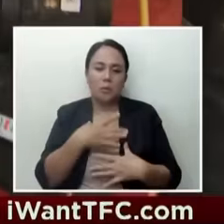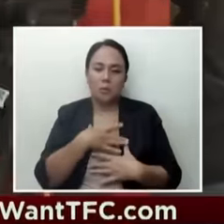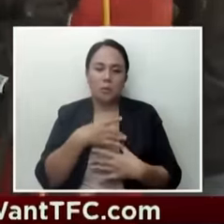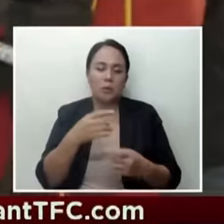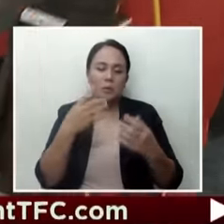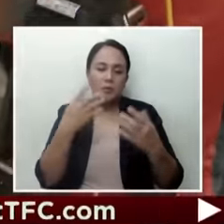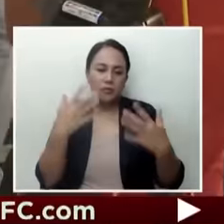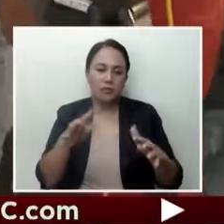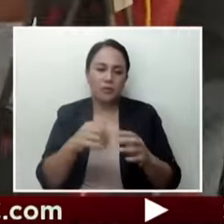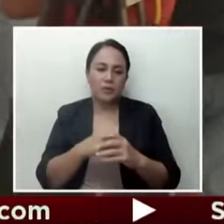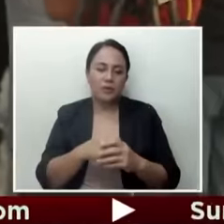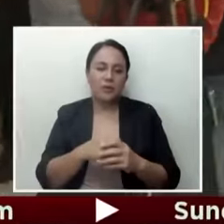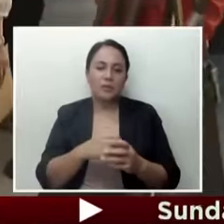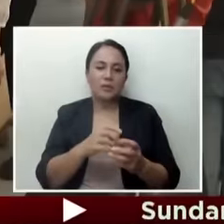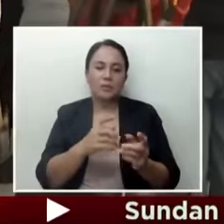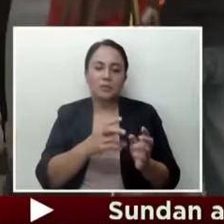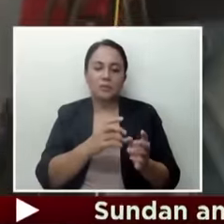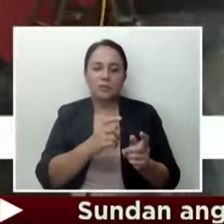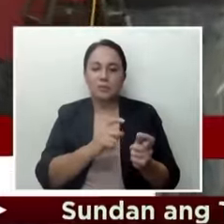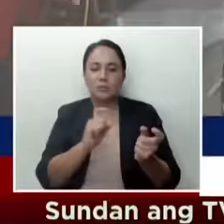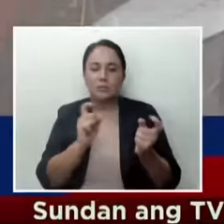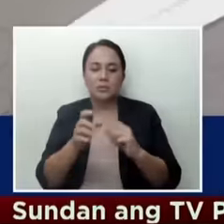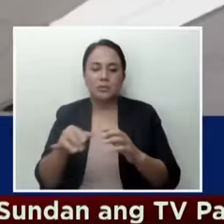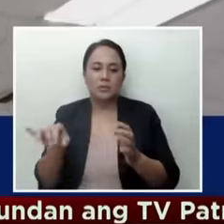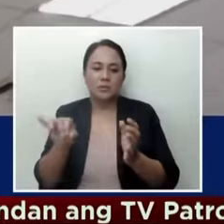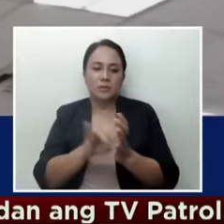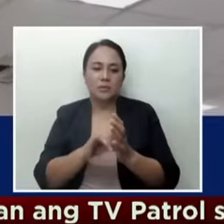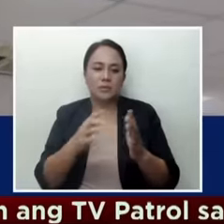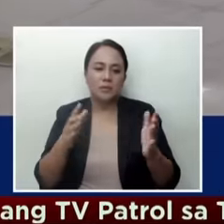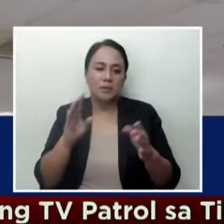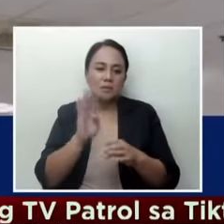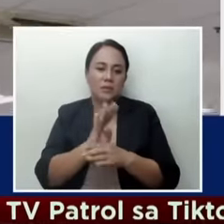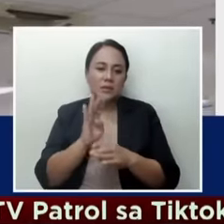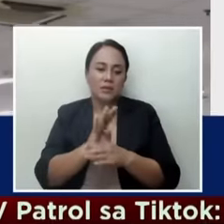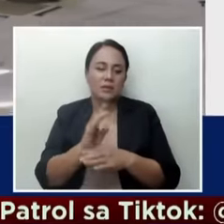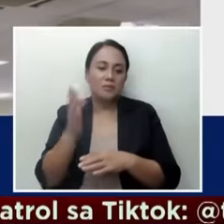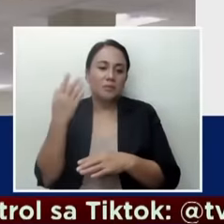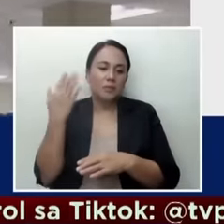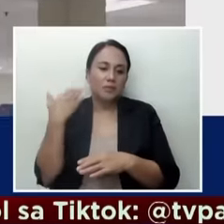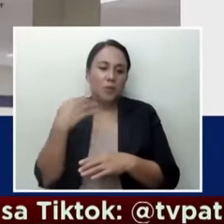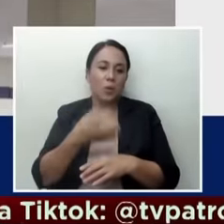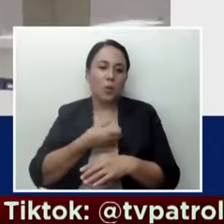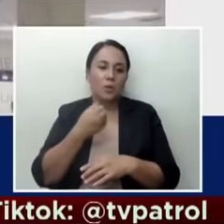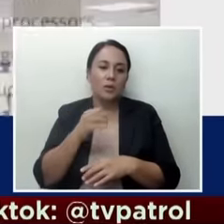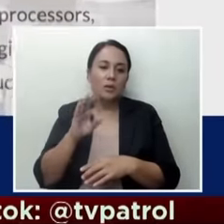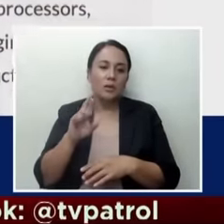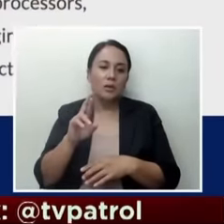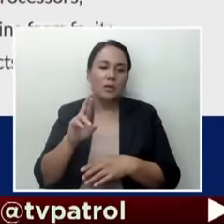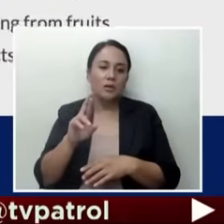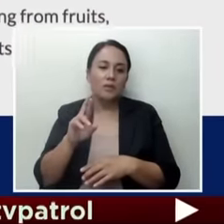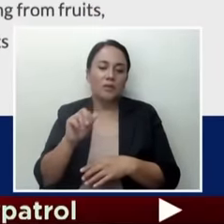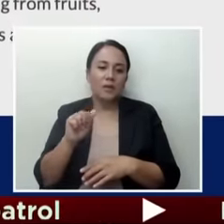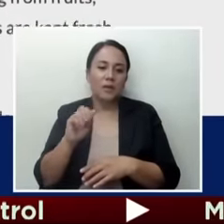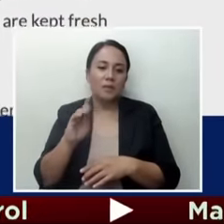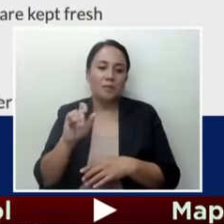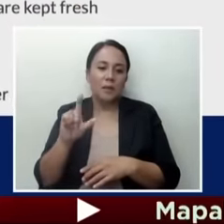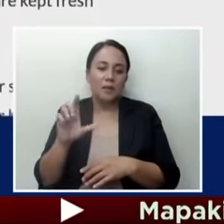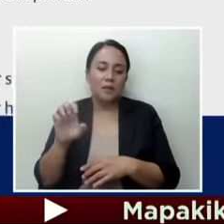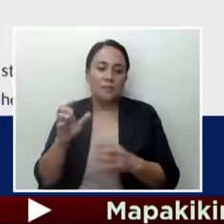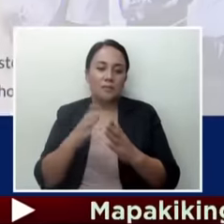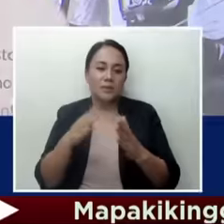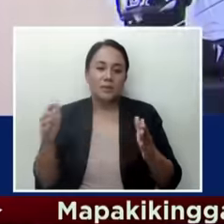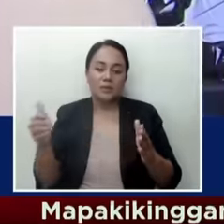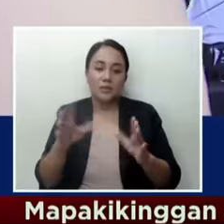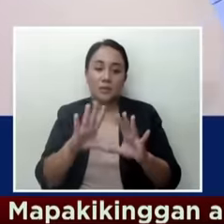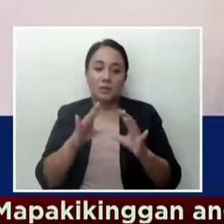siyang mag-divest mula sa kanyang malalaking negosyo. Si Laurel ay dati may-ari ng Frabel Corporation, isang malaking fishing